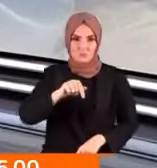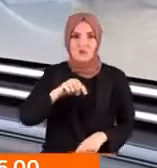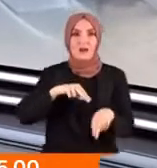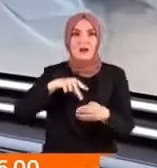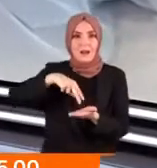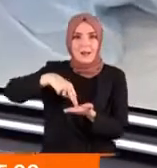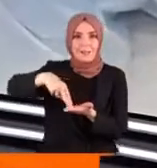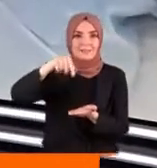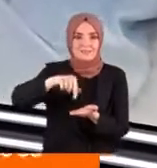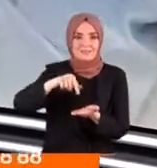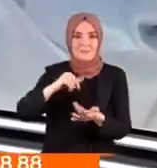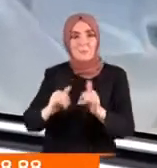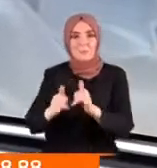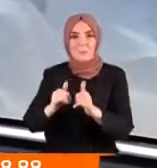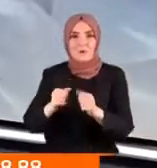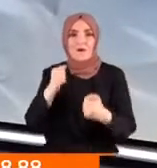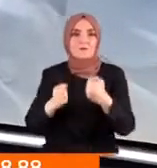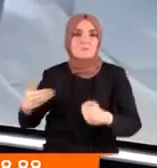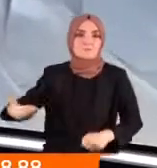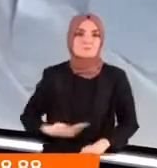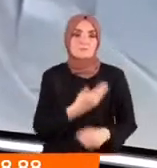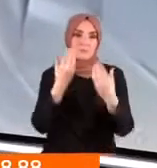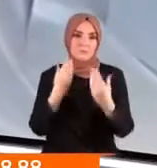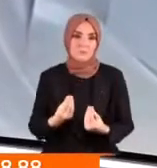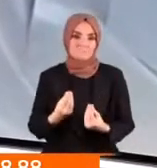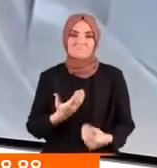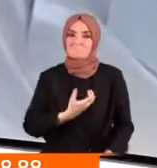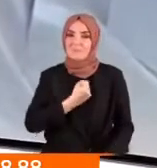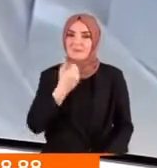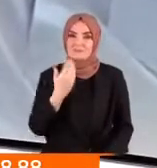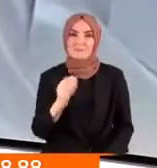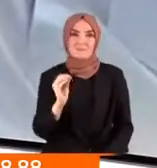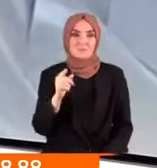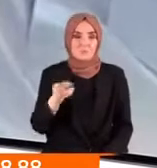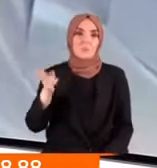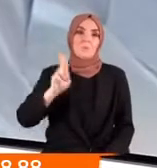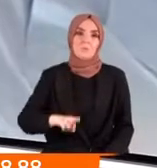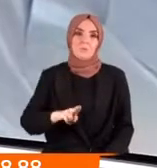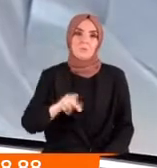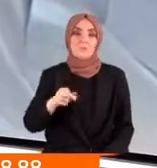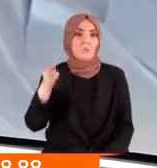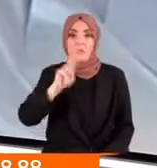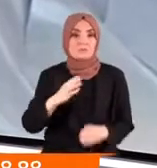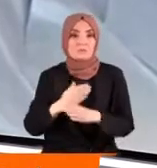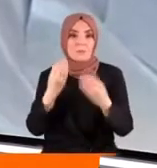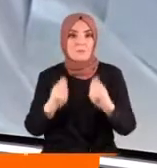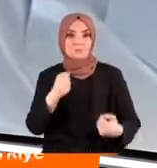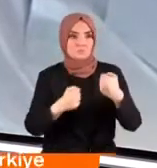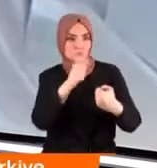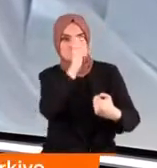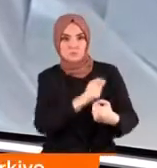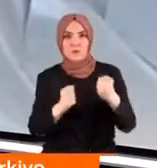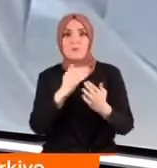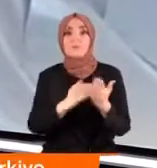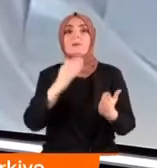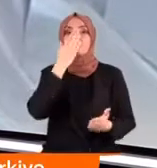ve maalesef o küçük bebek hayatını kaybetmişti. Onun ölümüne sebep olan sürücü ehliyetsizdi. 40 günlük gözaltı süresinin